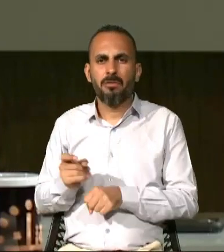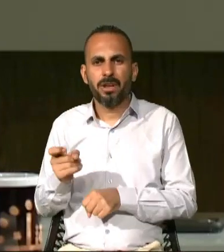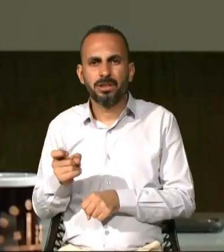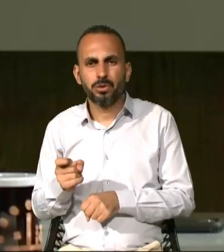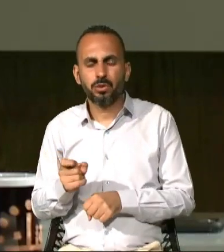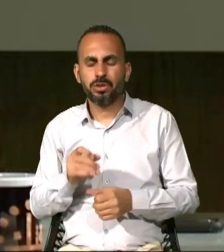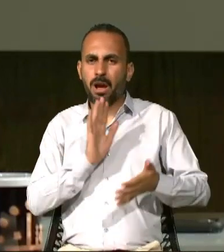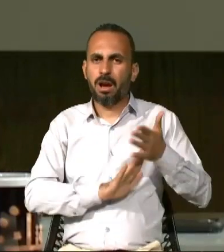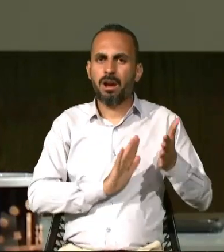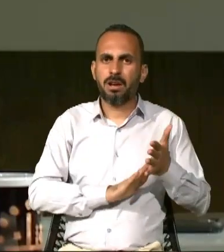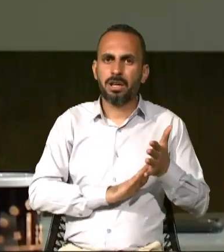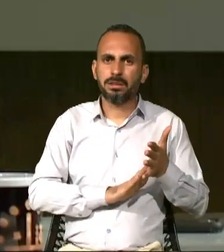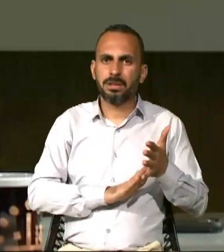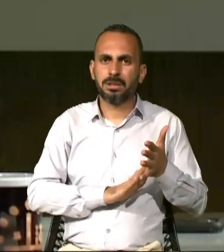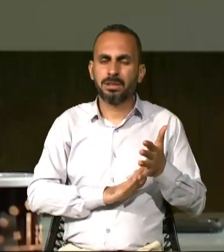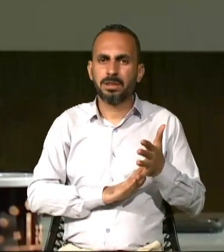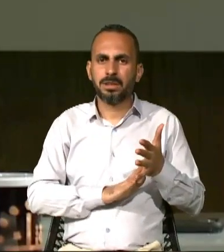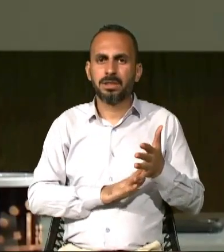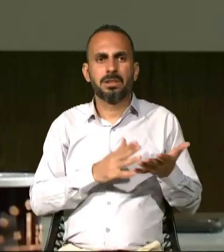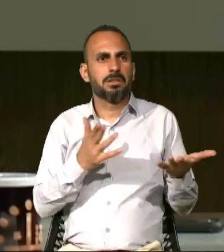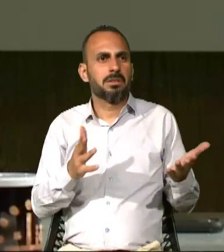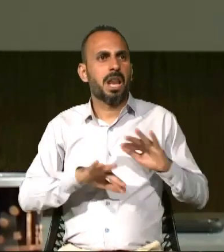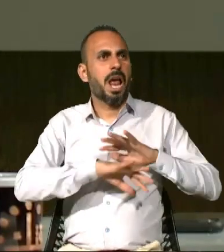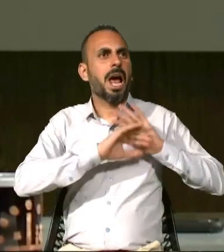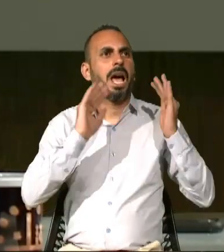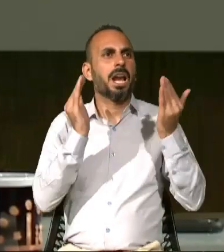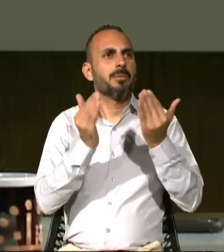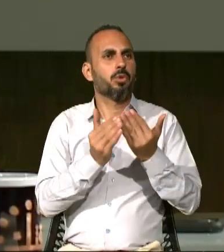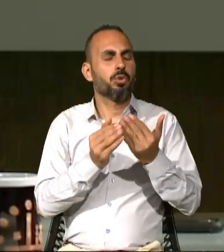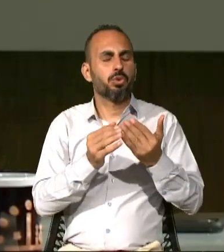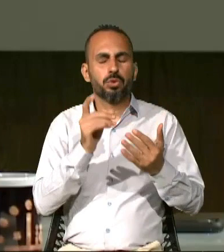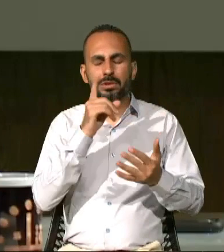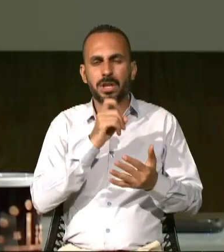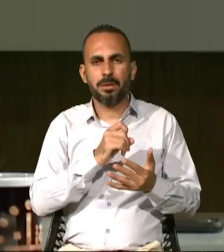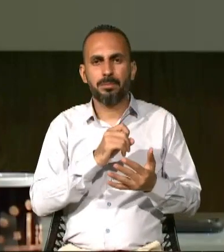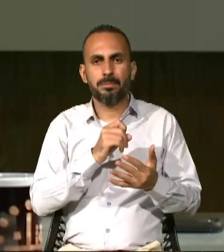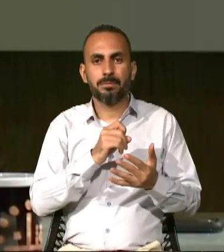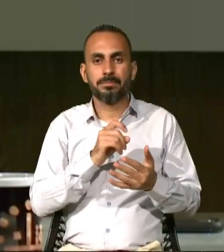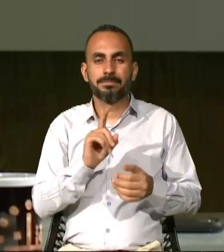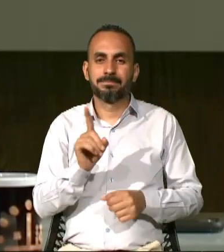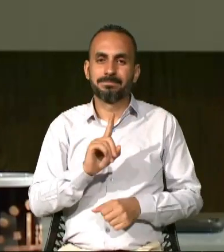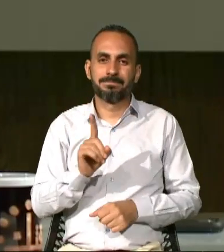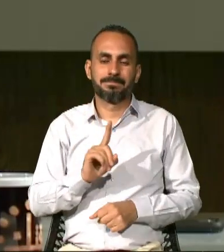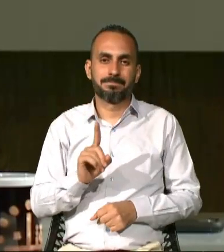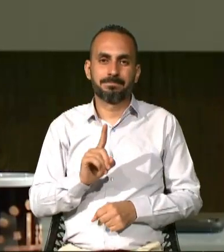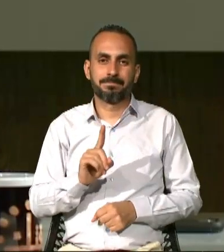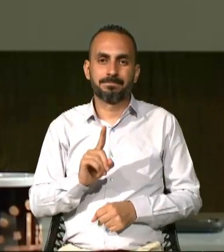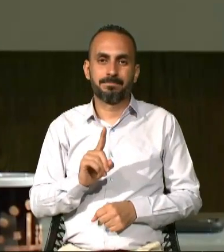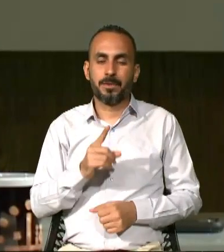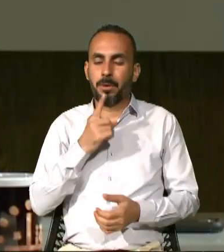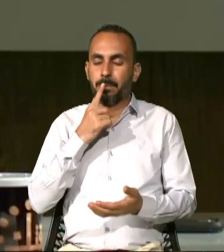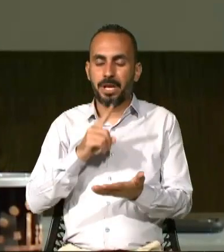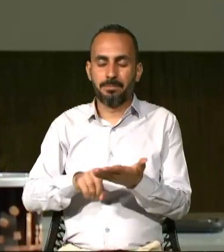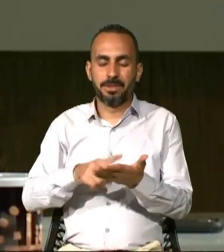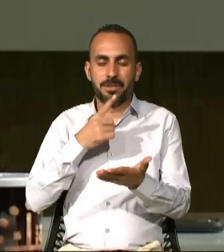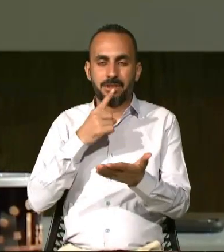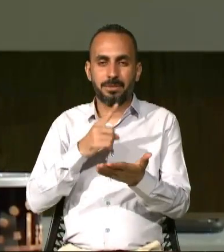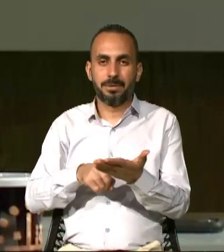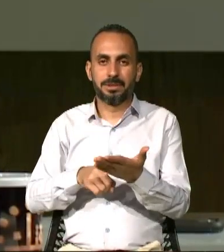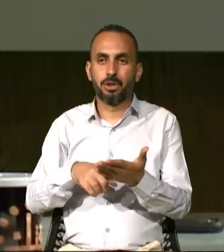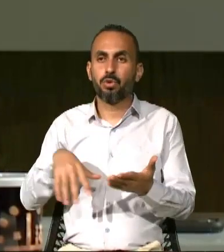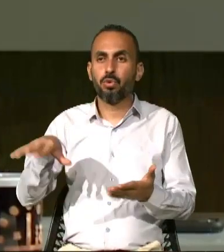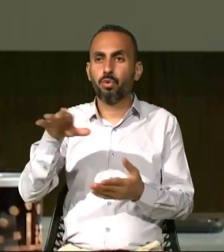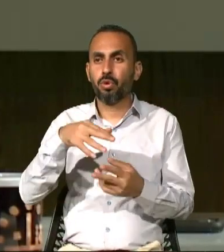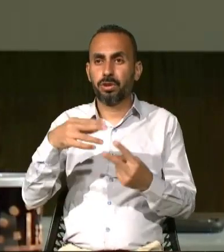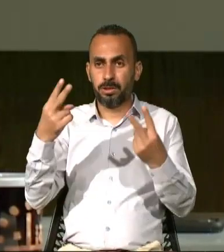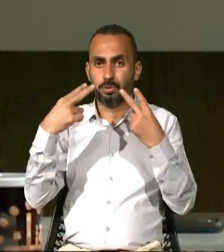والوباء والموضوع قرب من الناس والدنيا. صدقوني يا شعب رب كل الناس اللي بتسمعنا دلوقتي زي